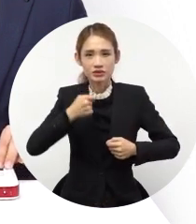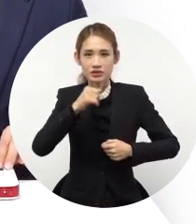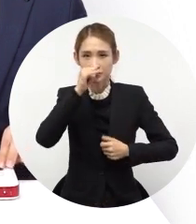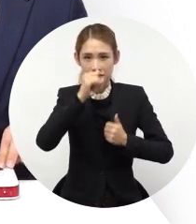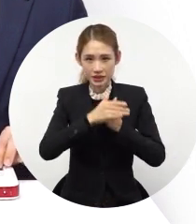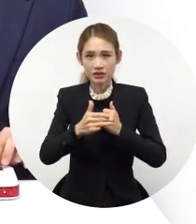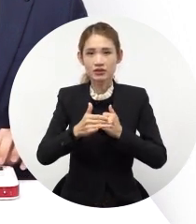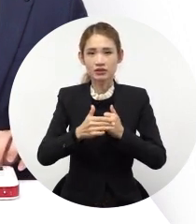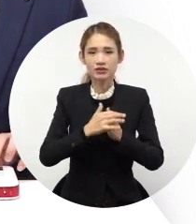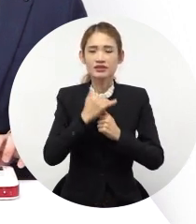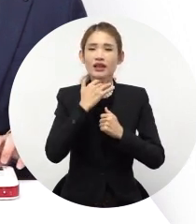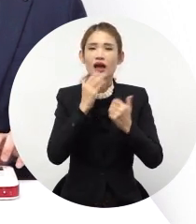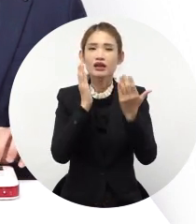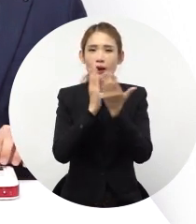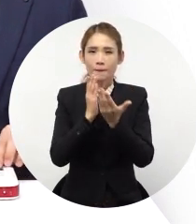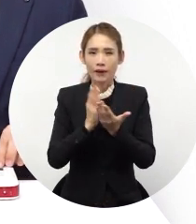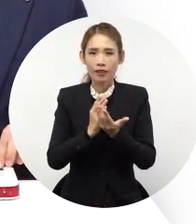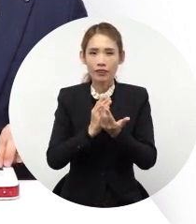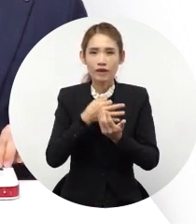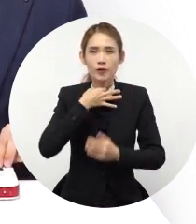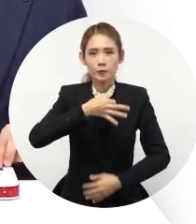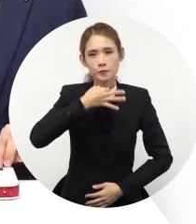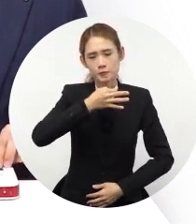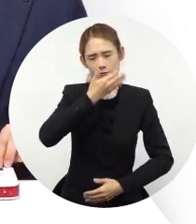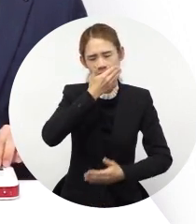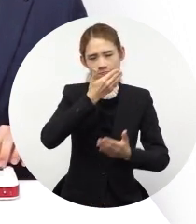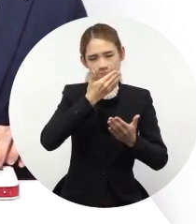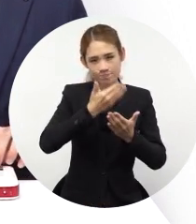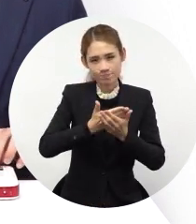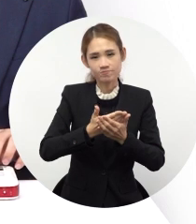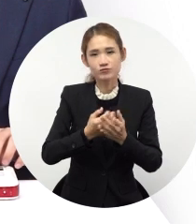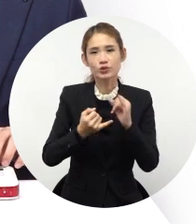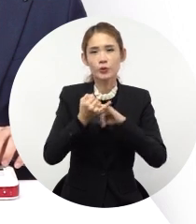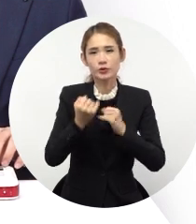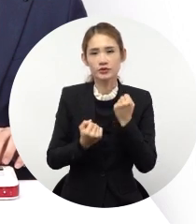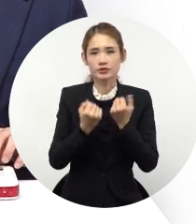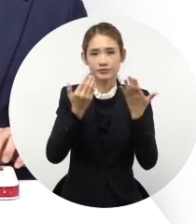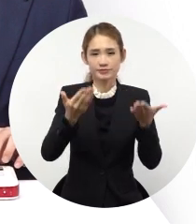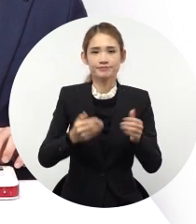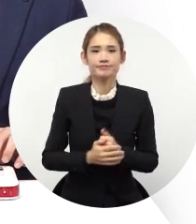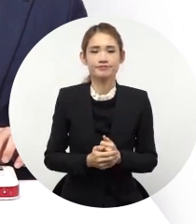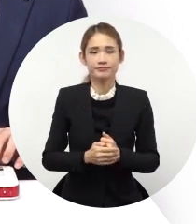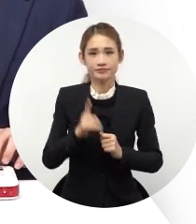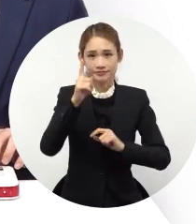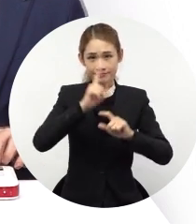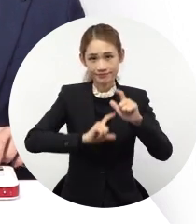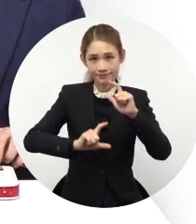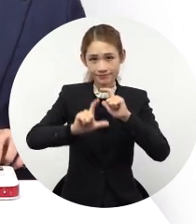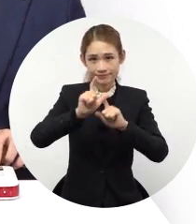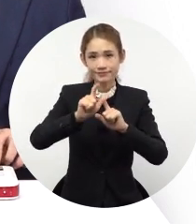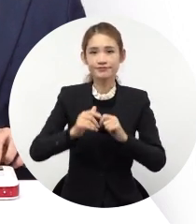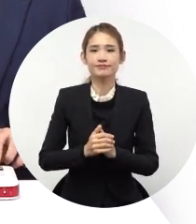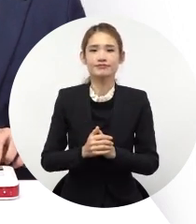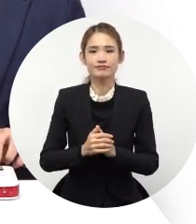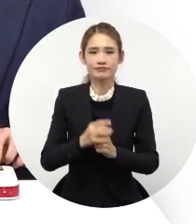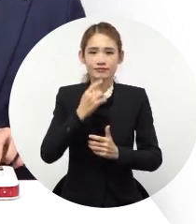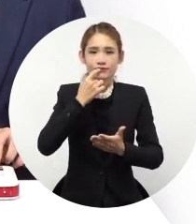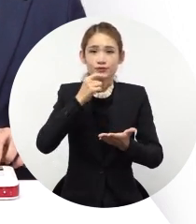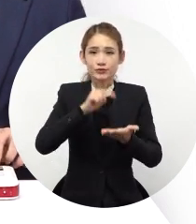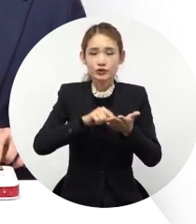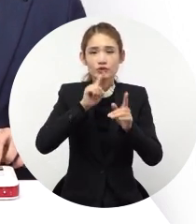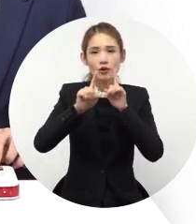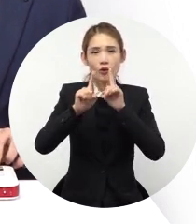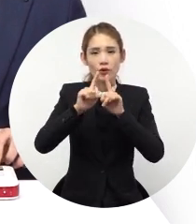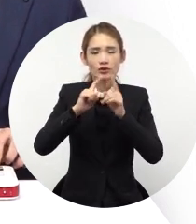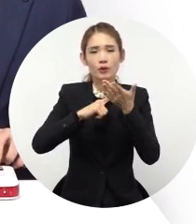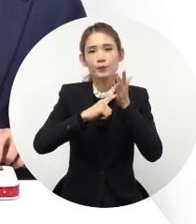이 부분들 연령에 맞는 호칭을 사용해야 한다는 말씀을 꼭 드리고요. 또 하나, 쉬운